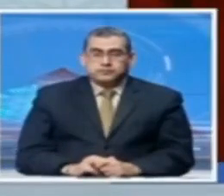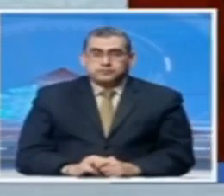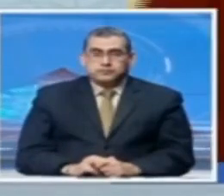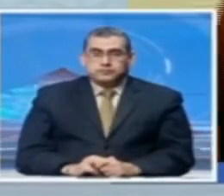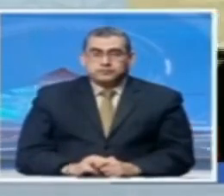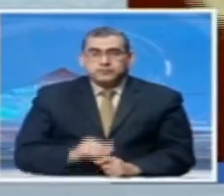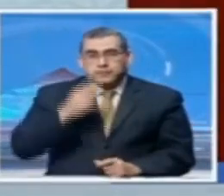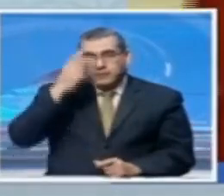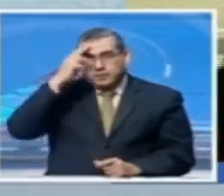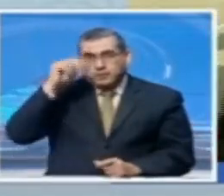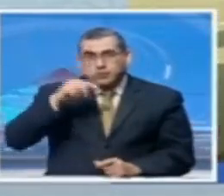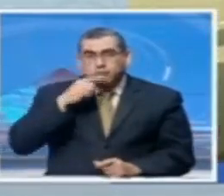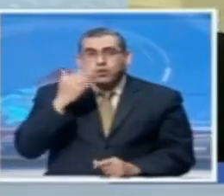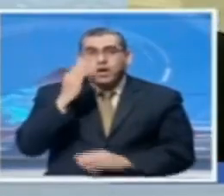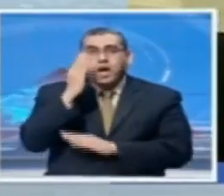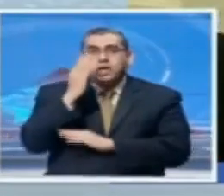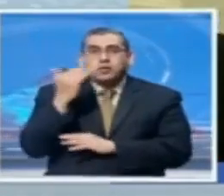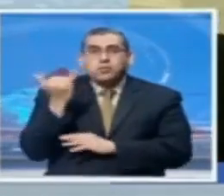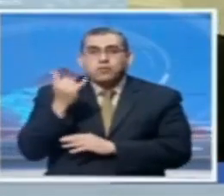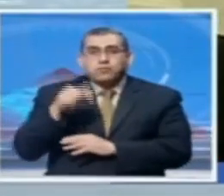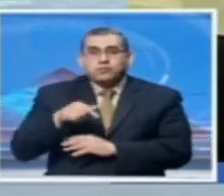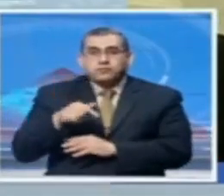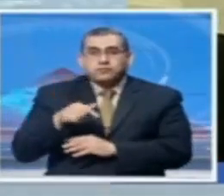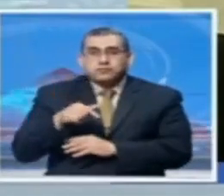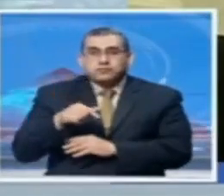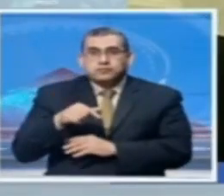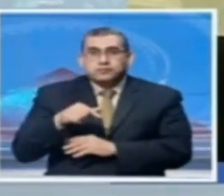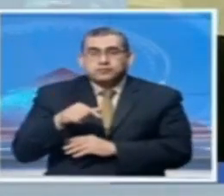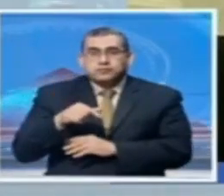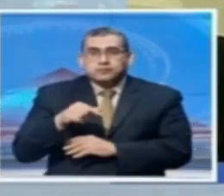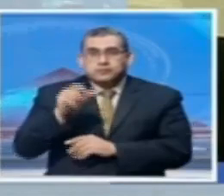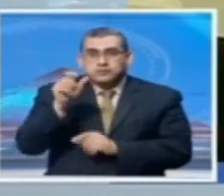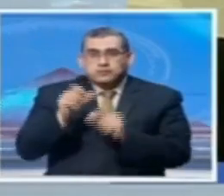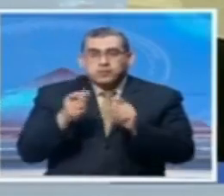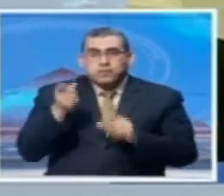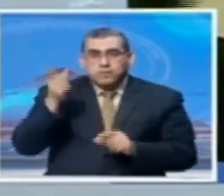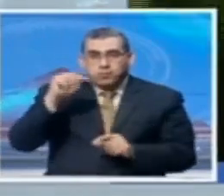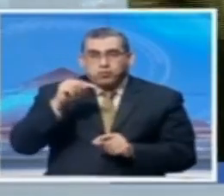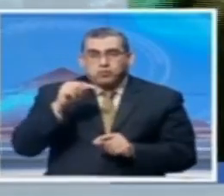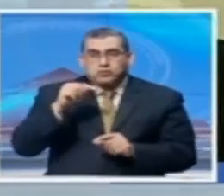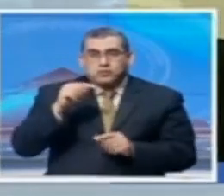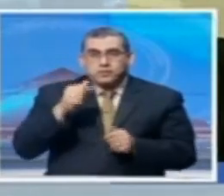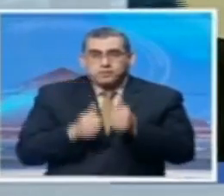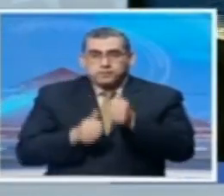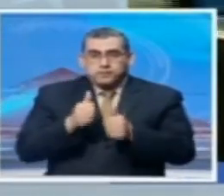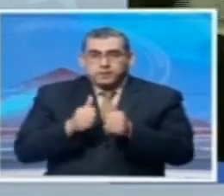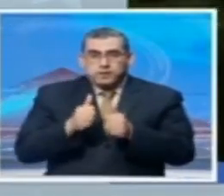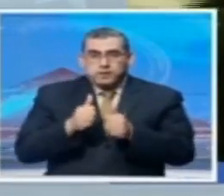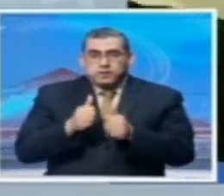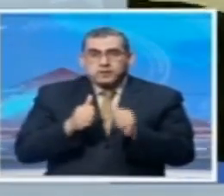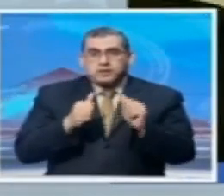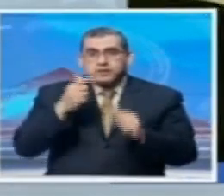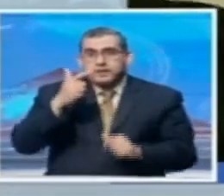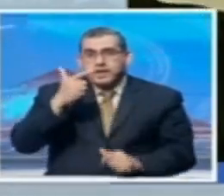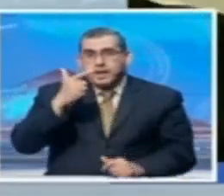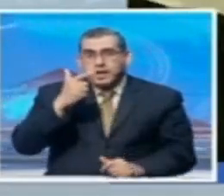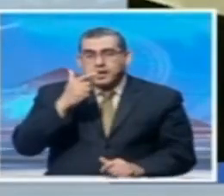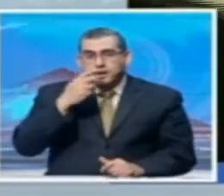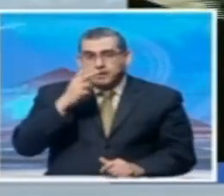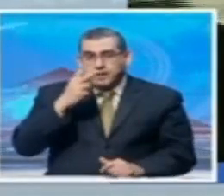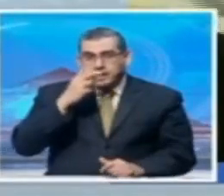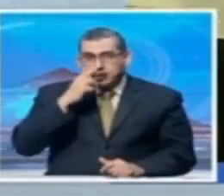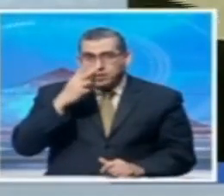فده واضح، وده هنلاقي ان النسبه غدا ان شاء الله في امتحان الثانيه ثانوي بعد ضبط